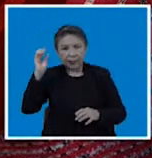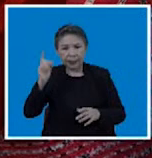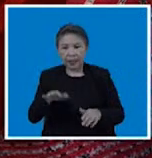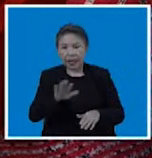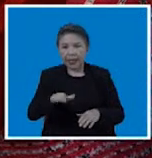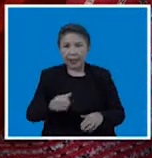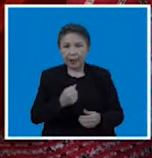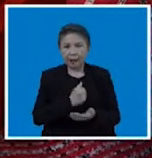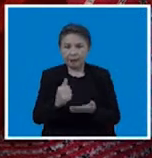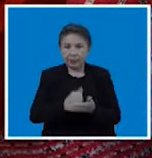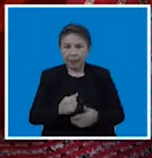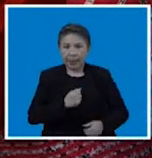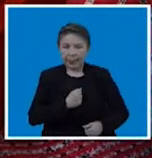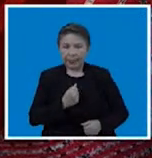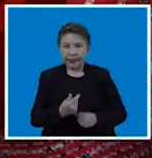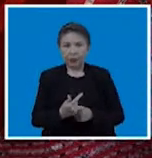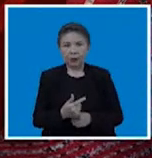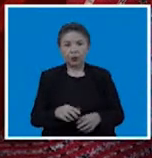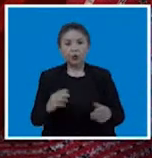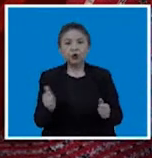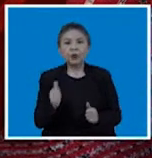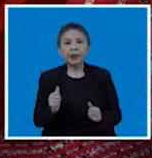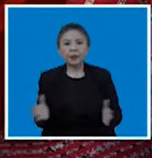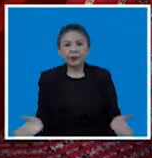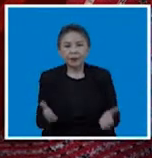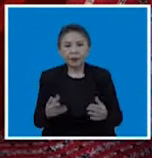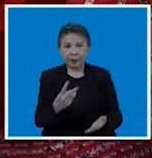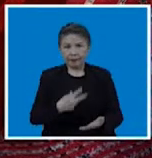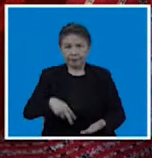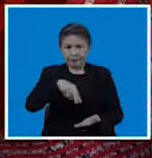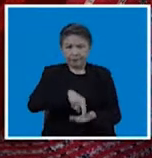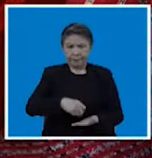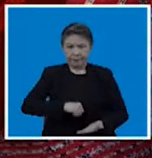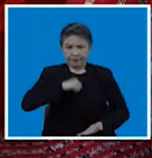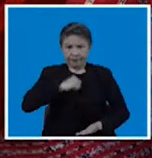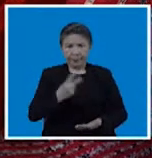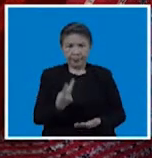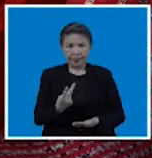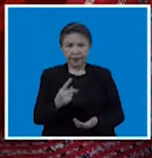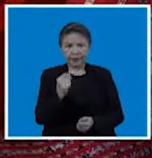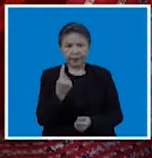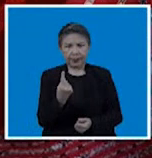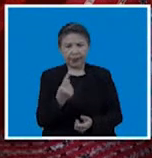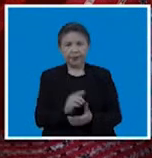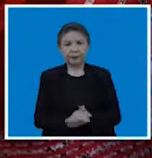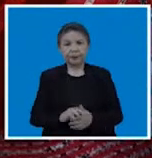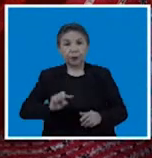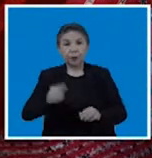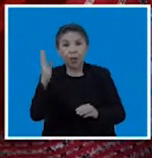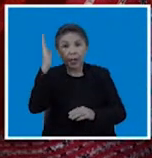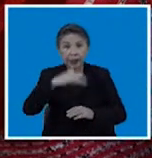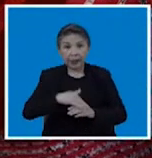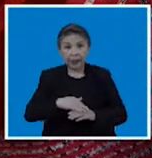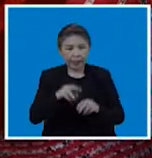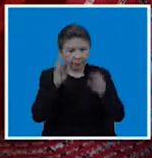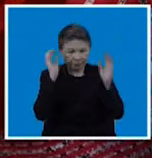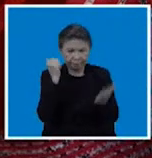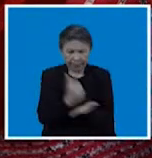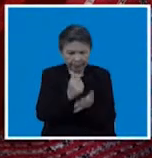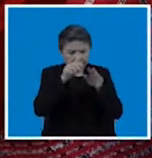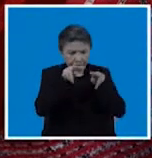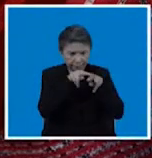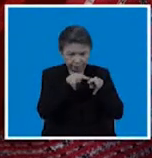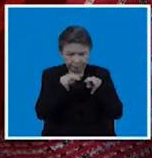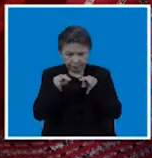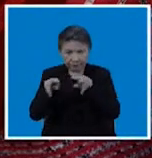oleh anak-anak bangsa sebagai upaya kita menguatkan kemandirian dan kedaulatan negeri. Mulai hari ini kita akan memantapkan langkah